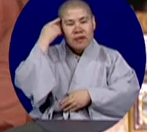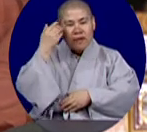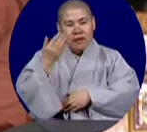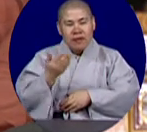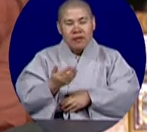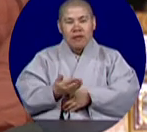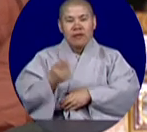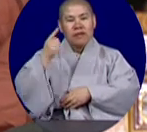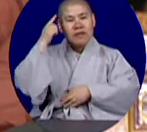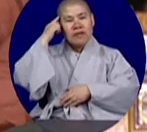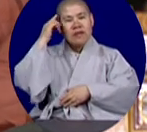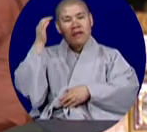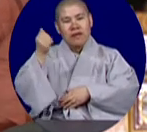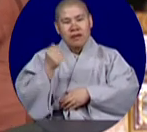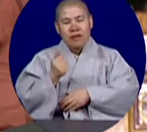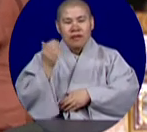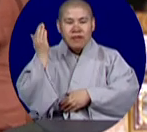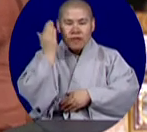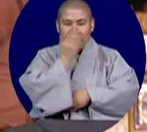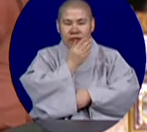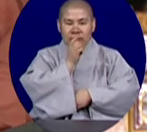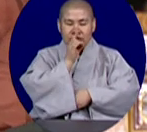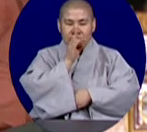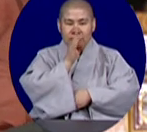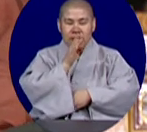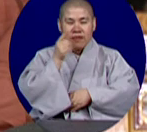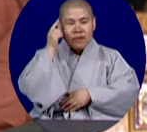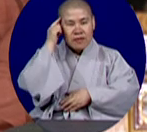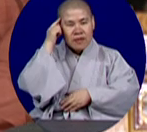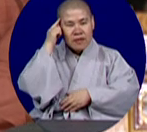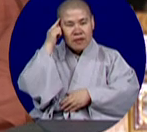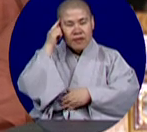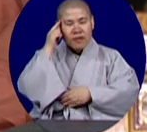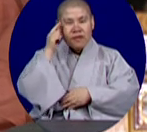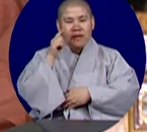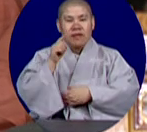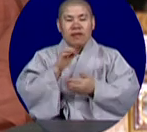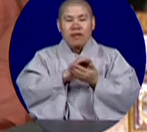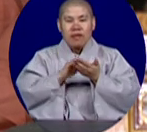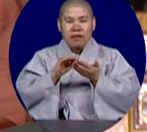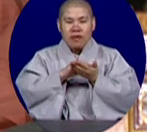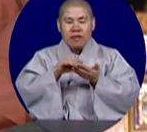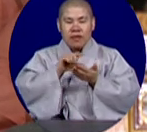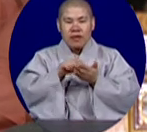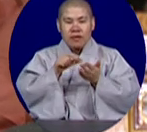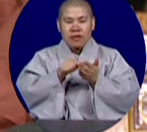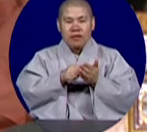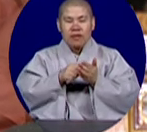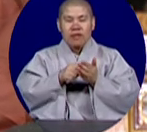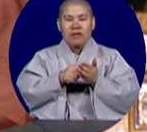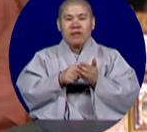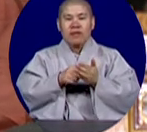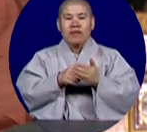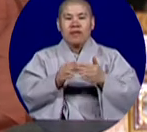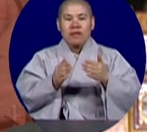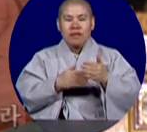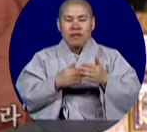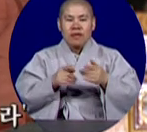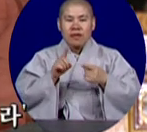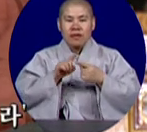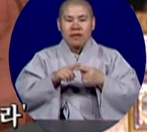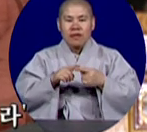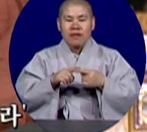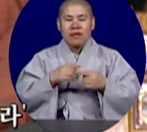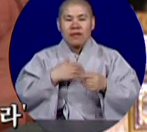이게 생각 가지고는 도저히 안 되는 거예요. 그래서 이 생각이 얼마나 허망하냐 알 수가 있어요. 그러니까 이제 백장이 황벽을 보고 이리 와라,